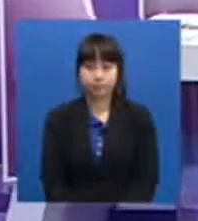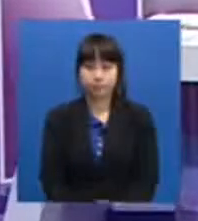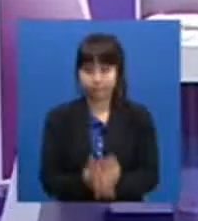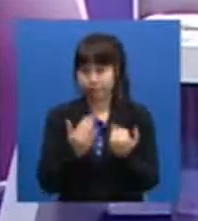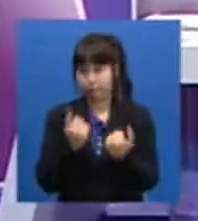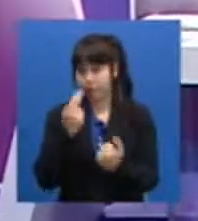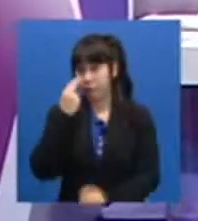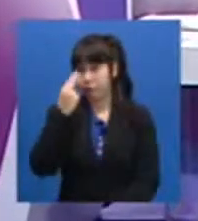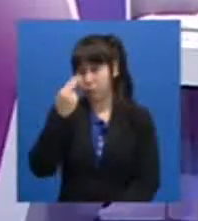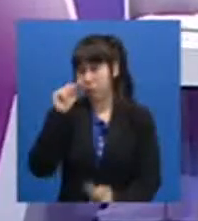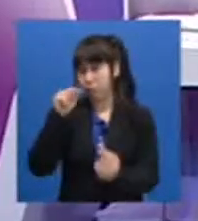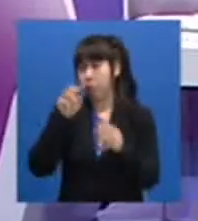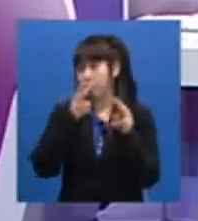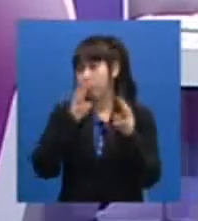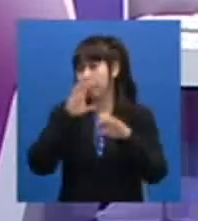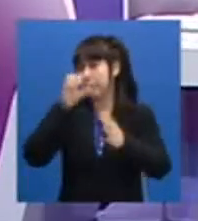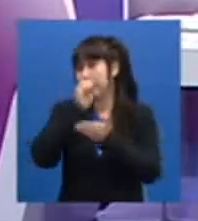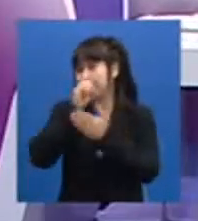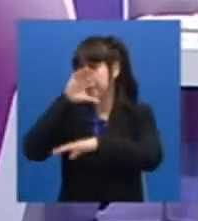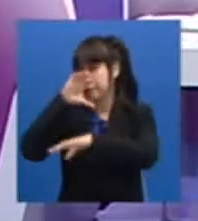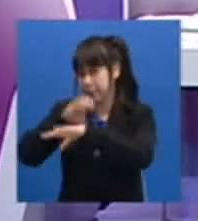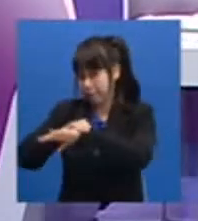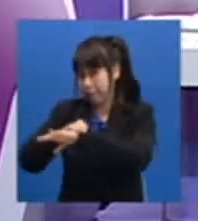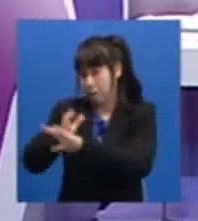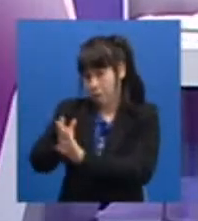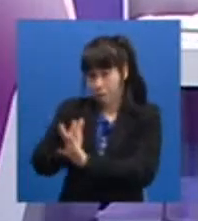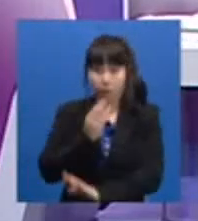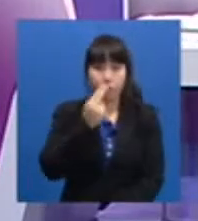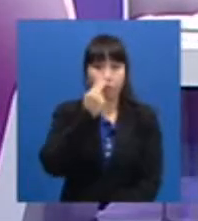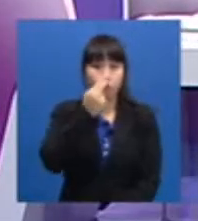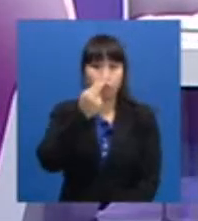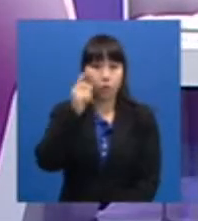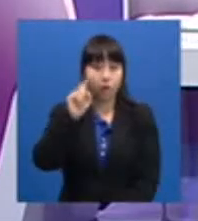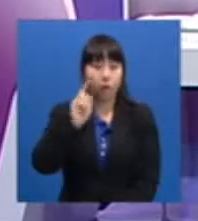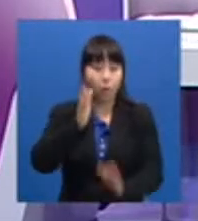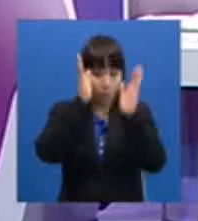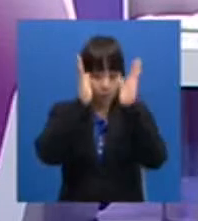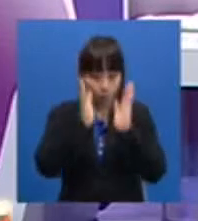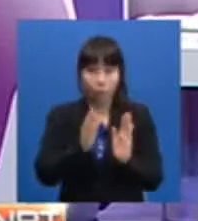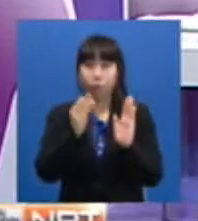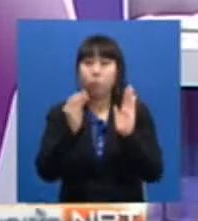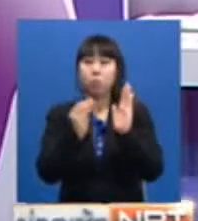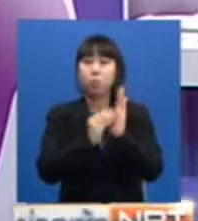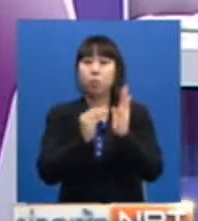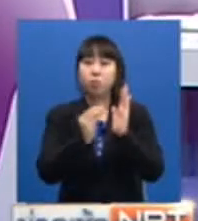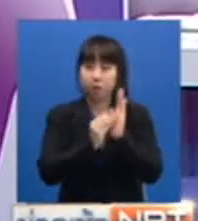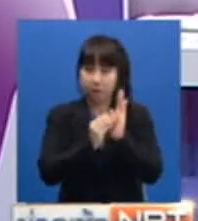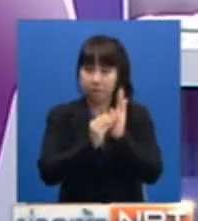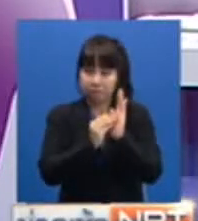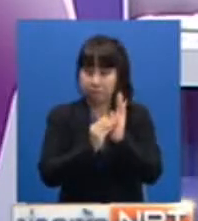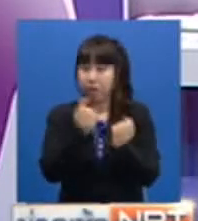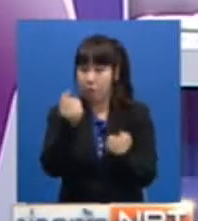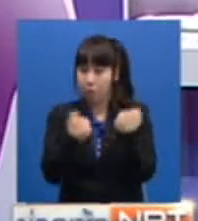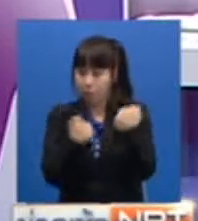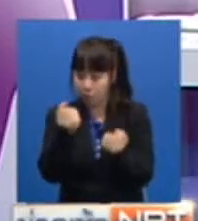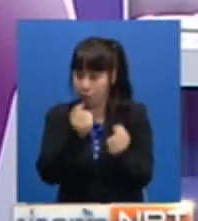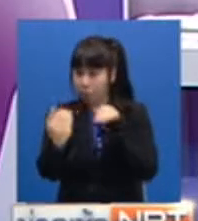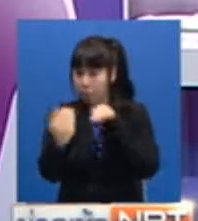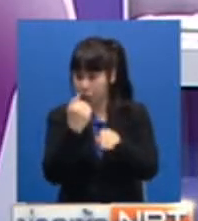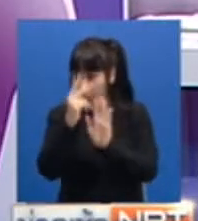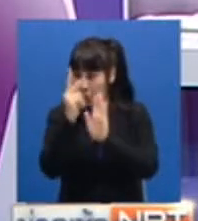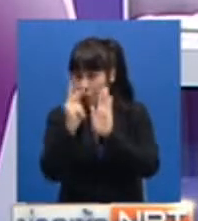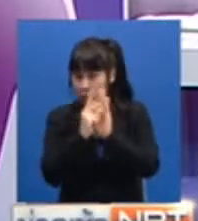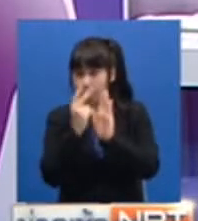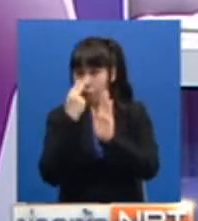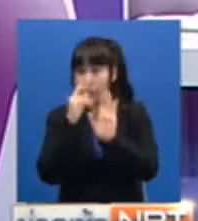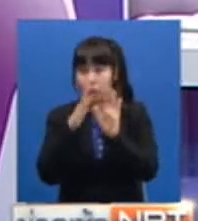ที่จะไปดูเรื่องของมาตรการปราบปรามยาเสพติดนะคะมาดูเรื่องของคนกรุงที่ใช้ระเบียบการขับรถยนต์กันบ้างช่วงนี้เชื่อว่าหล